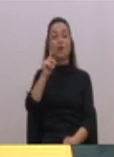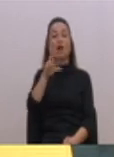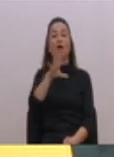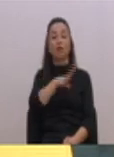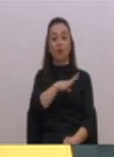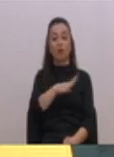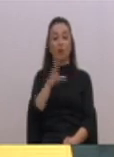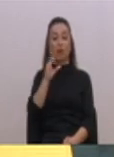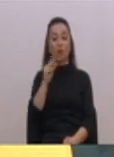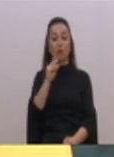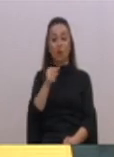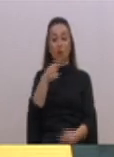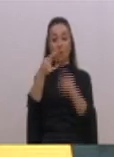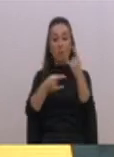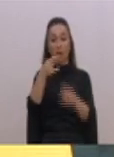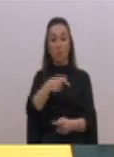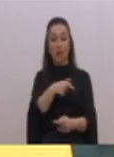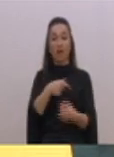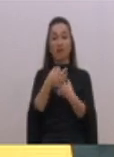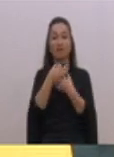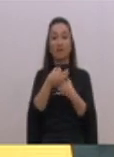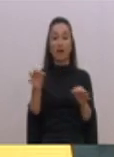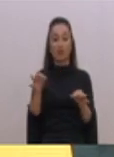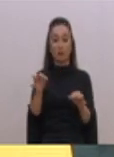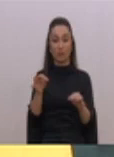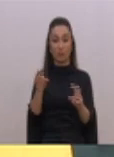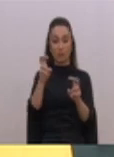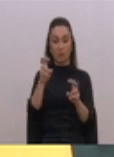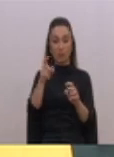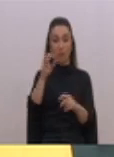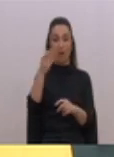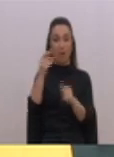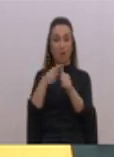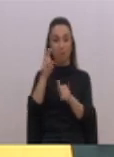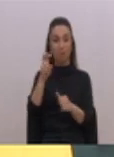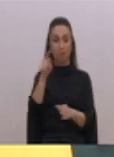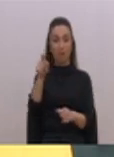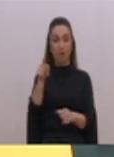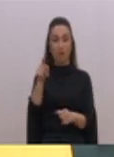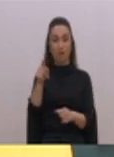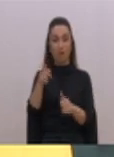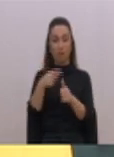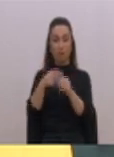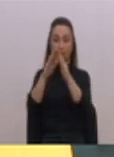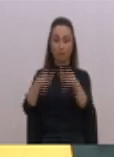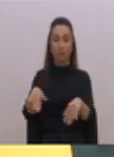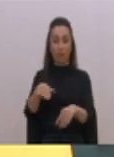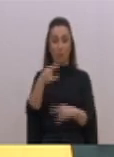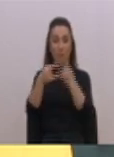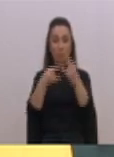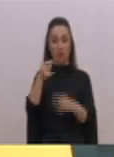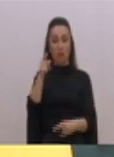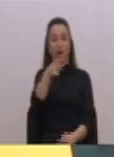rakhteboda, roisas media menedžerze, tavisupali medis, plagmas ezakhit, adamians, romelis ar bevda medias.